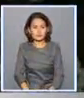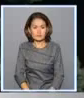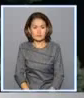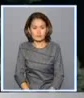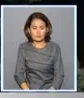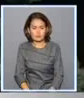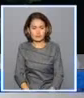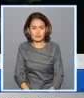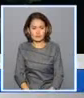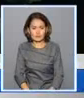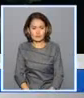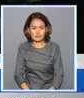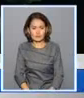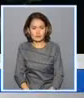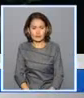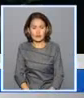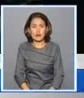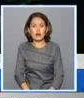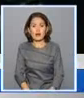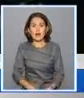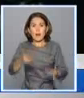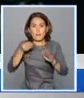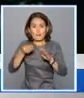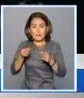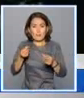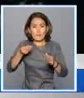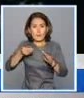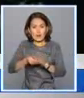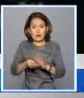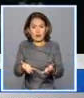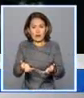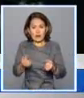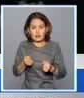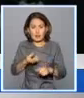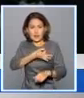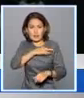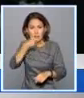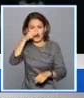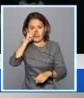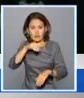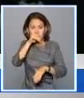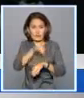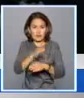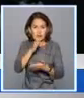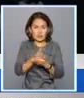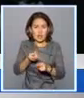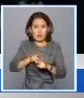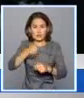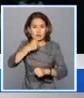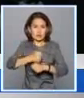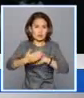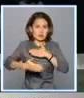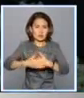Пара беруге арандату және алаяқтық қызметтік бабын пайдаланып алаяқтық жасау фактілері бойынша қылмыстық істер